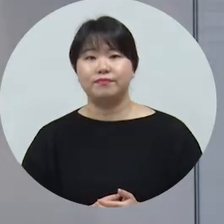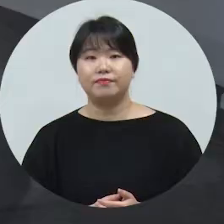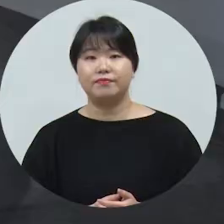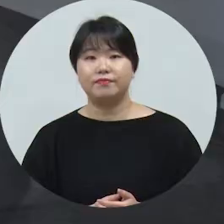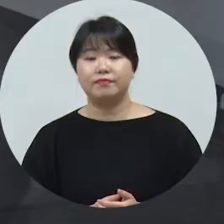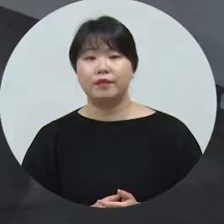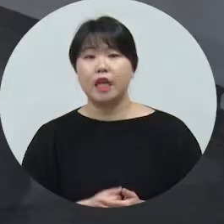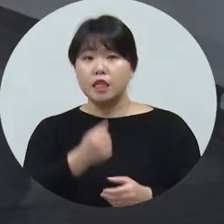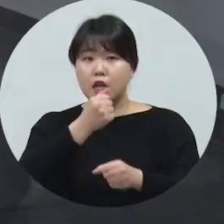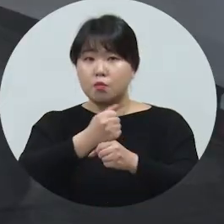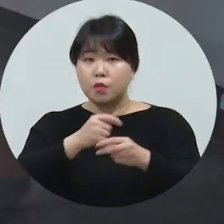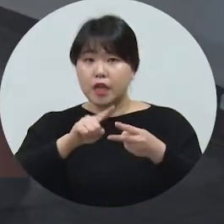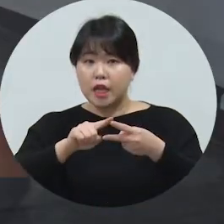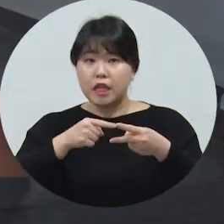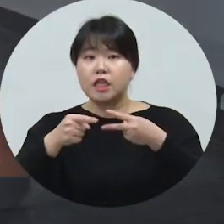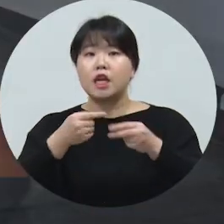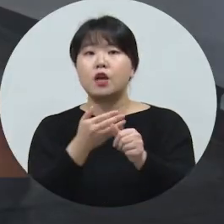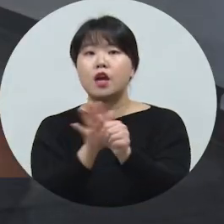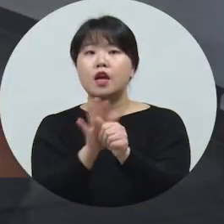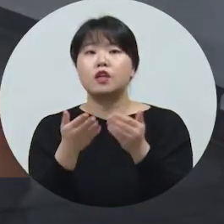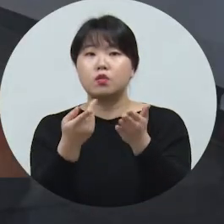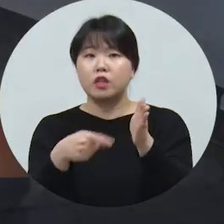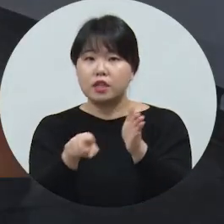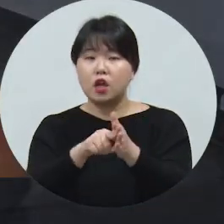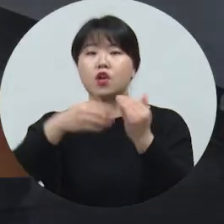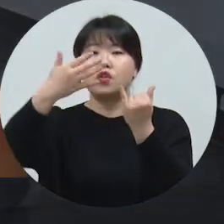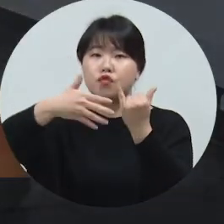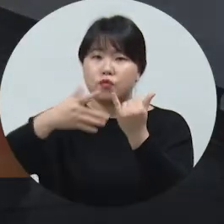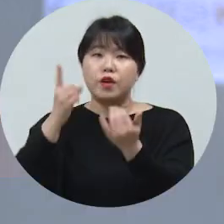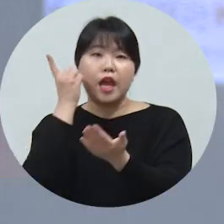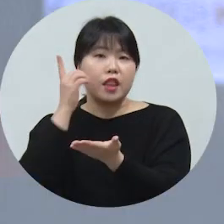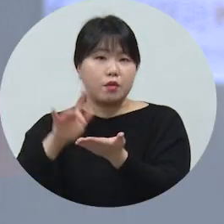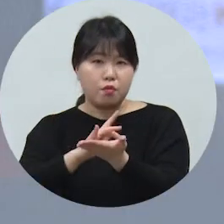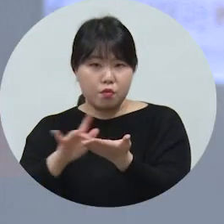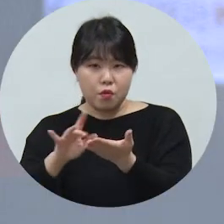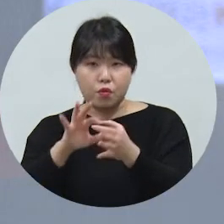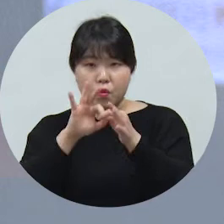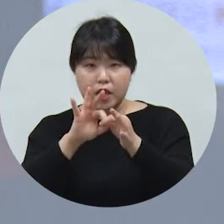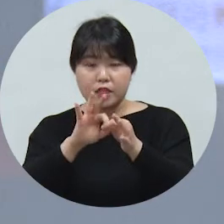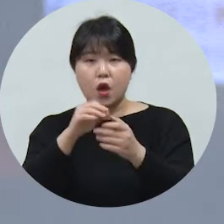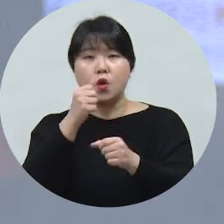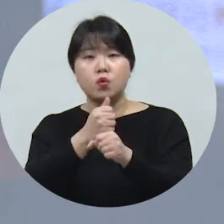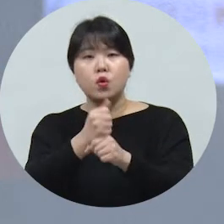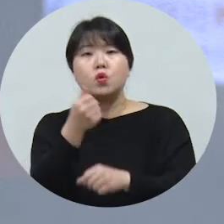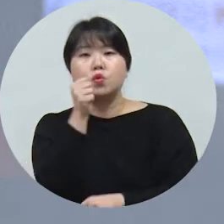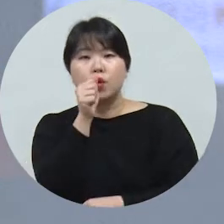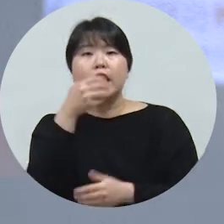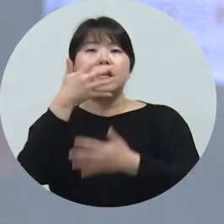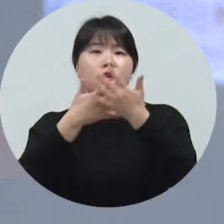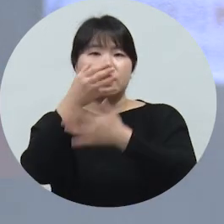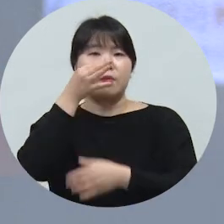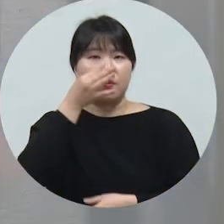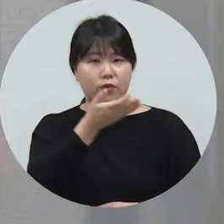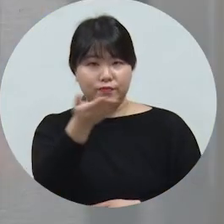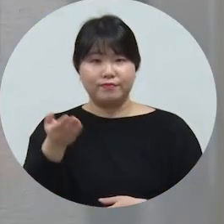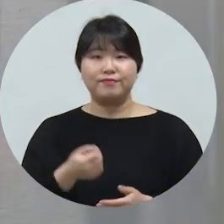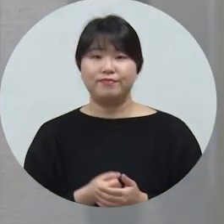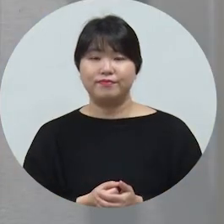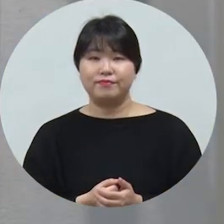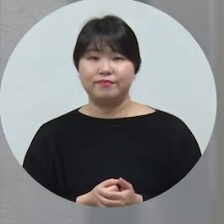마련했는데요. 작품에 대한 이해를 돕고자 유튜브 채널과 SNS를 통해 작품 소개 영상도